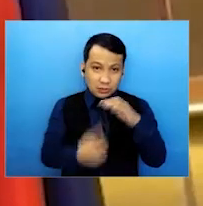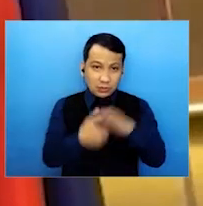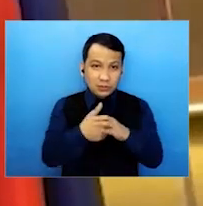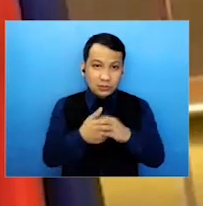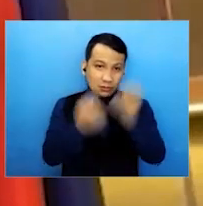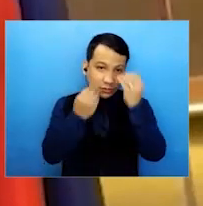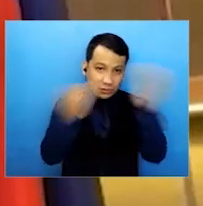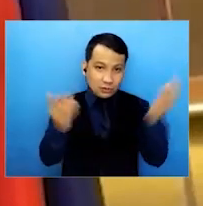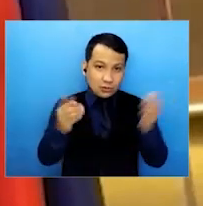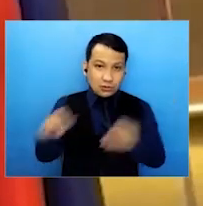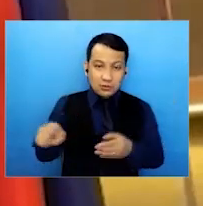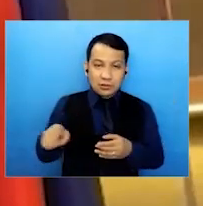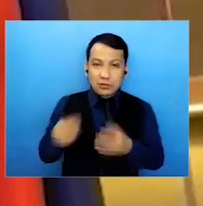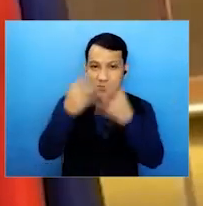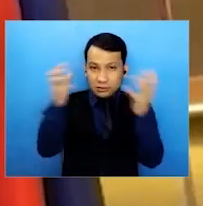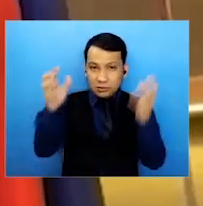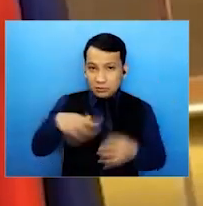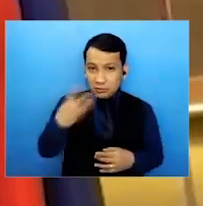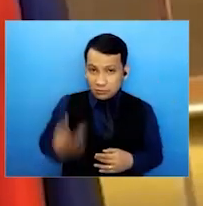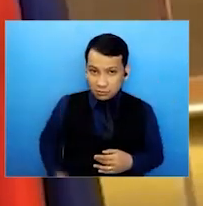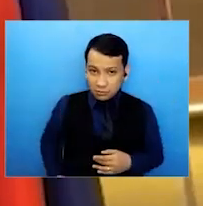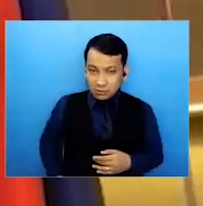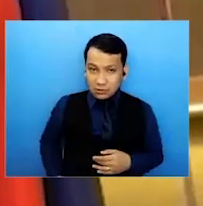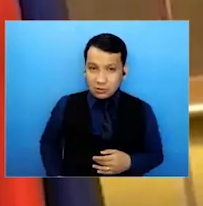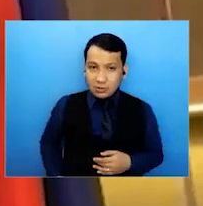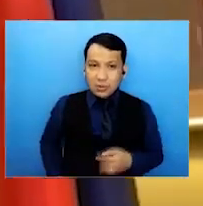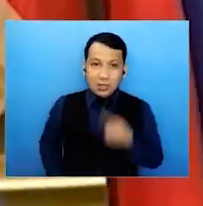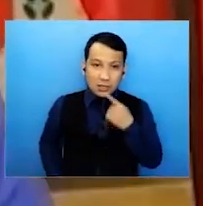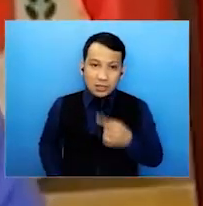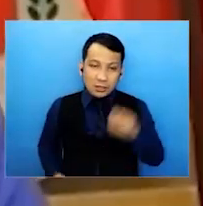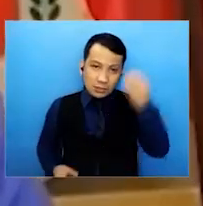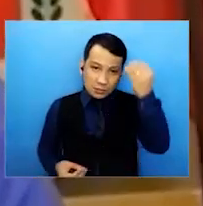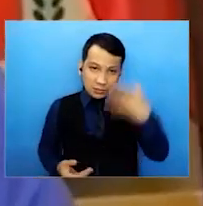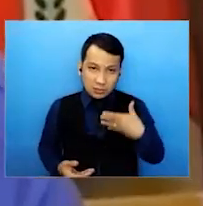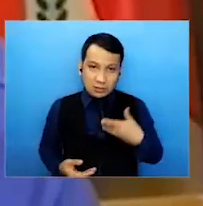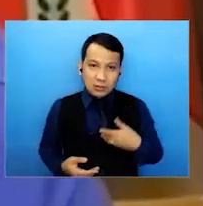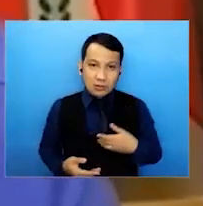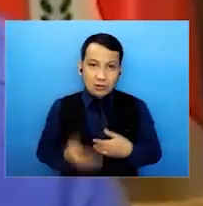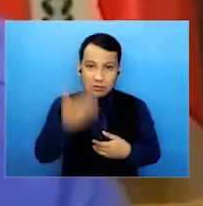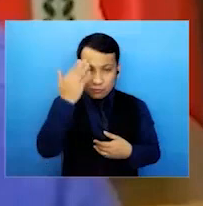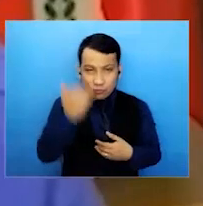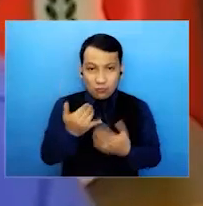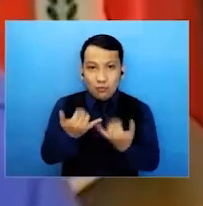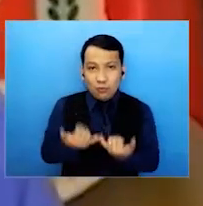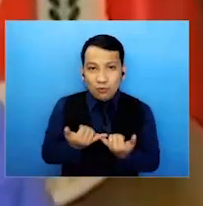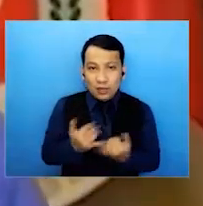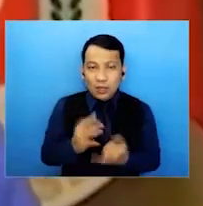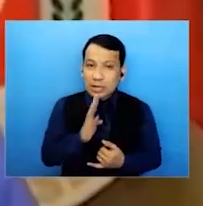yung korupsyon. Unang-una, ang sinasabi niya sa akin, bakit ngayon lang daw ako nagsasalita?